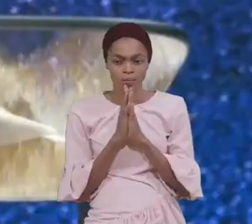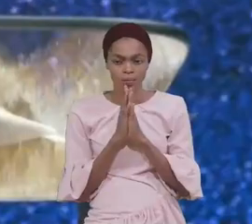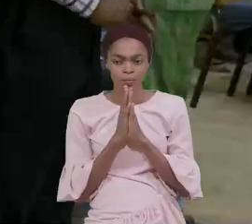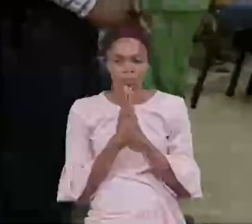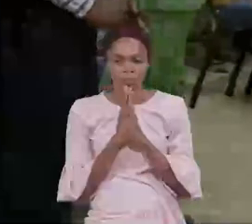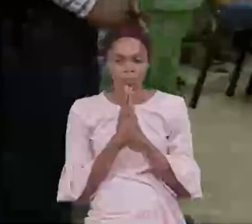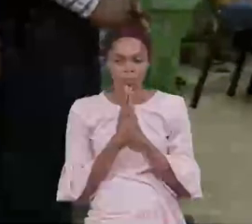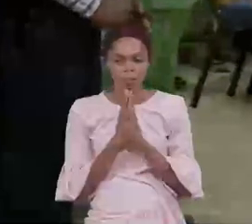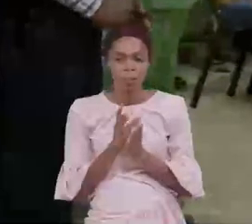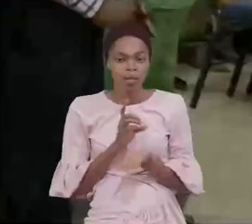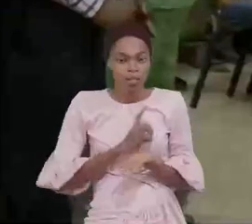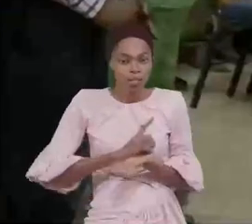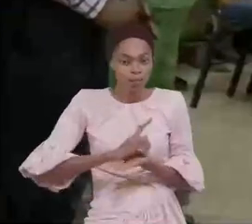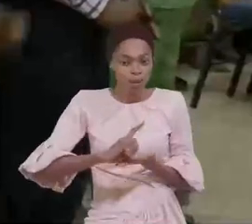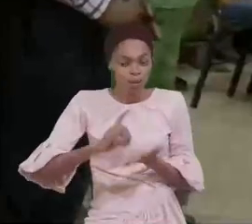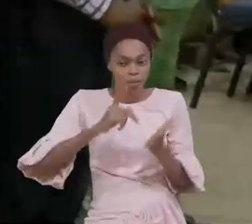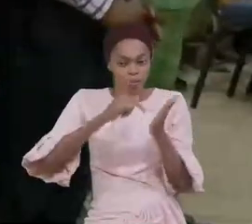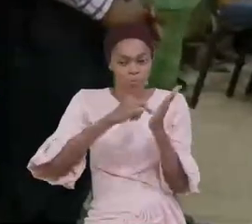Le projet divin.